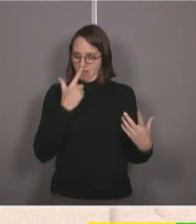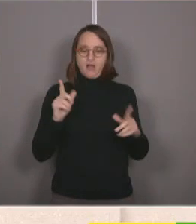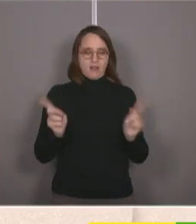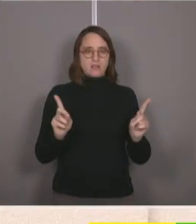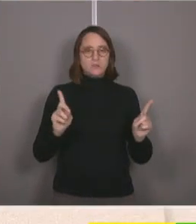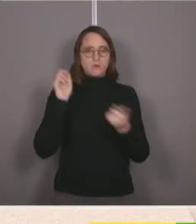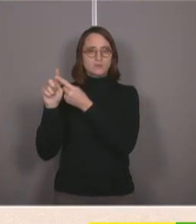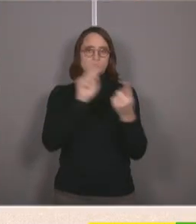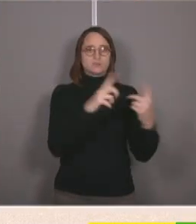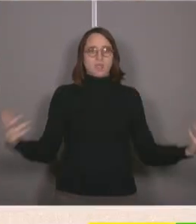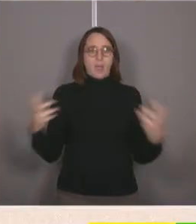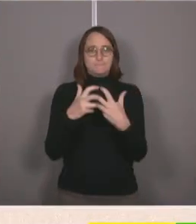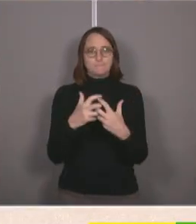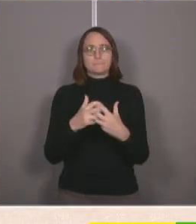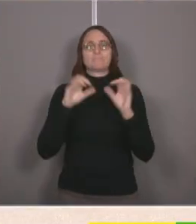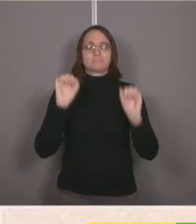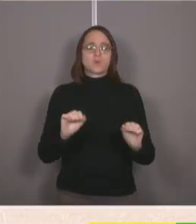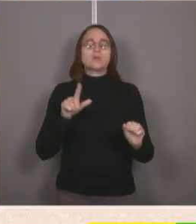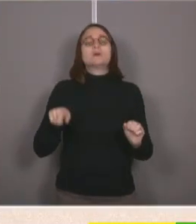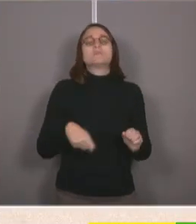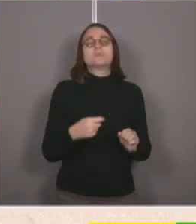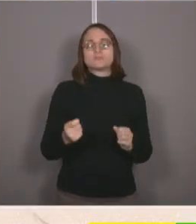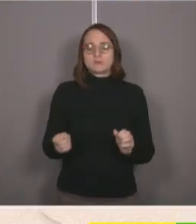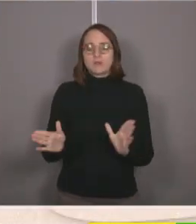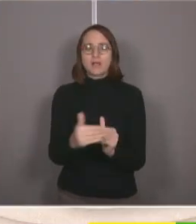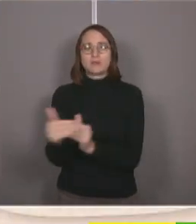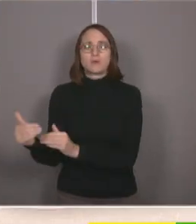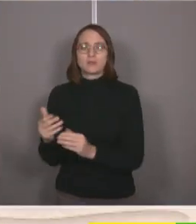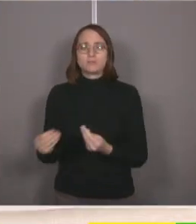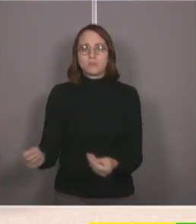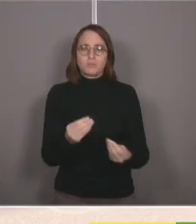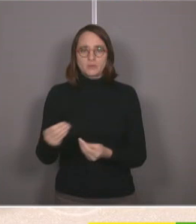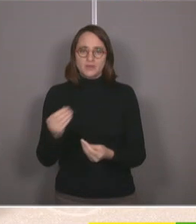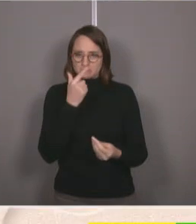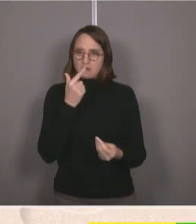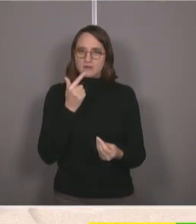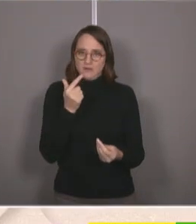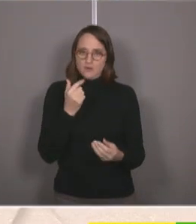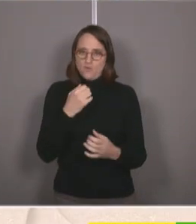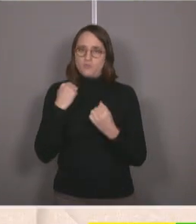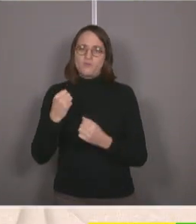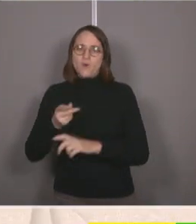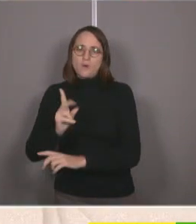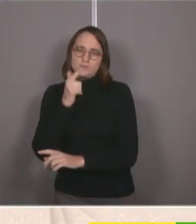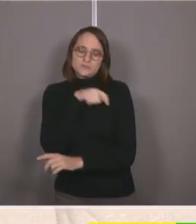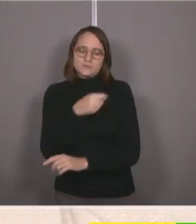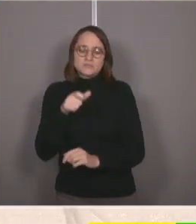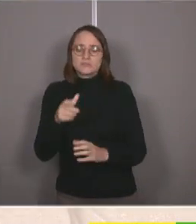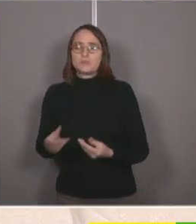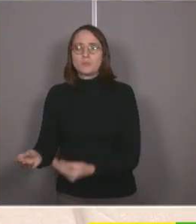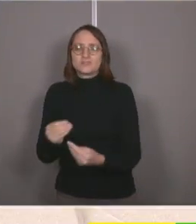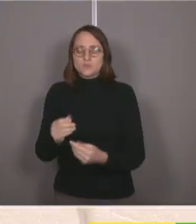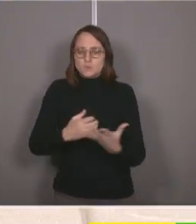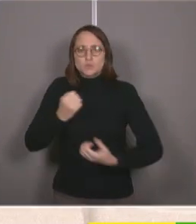opposition qui est plus forte, bien sûr, du côté des catégories populaires, par rapport aux Français qui sont le plus dans la souffrance, mais est quand même globalement